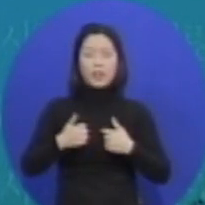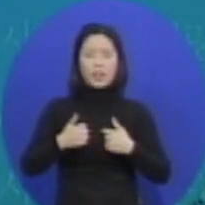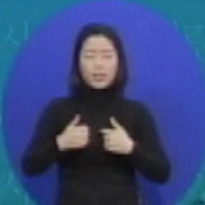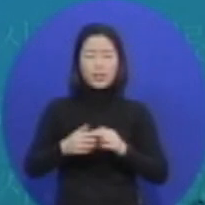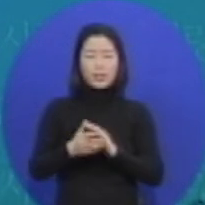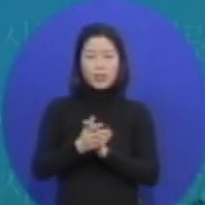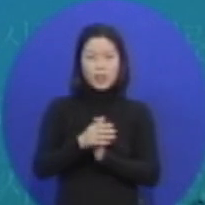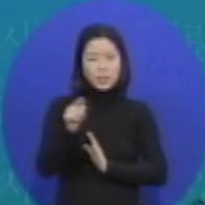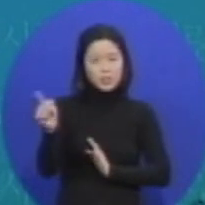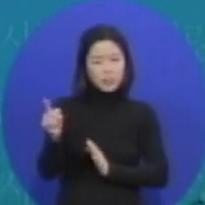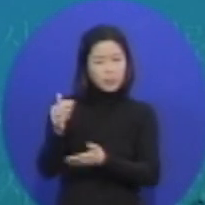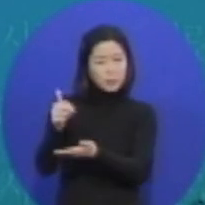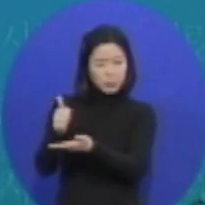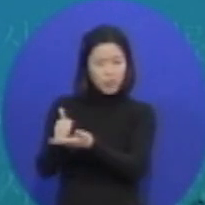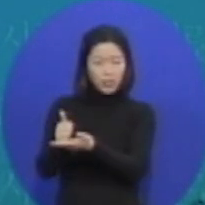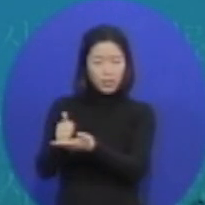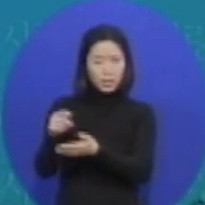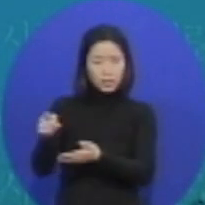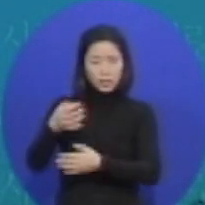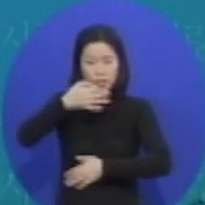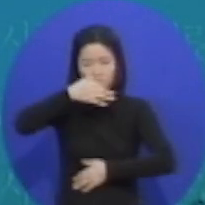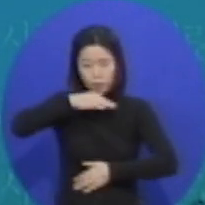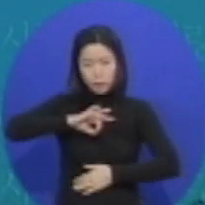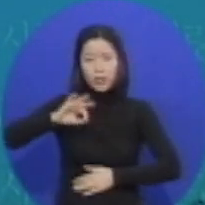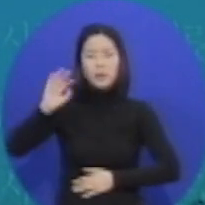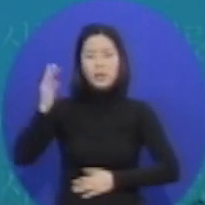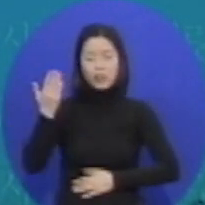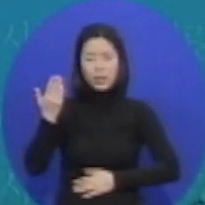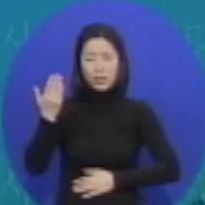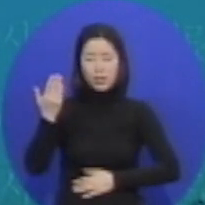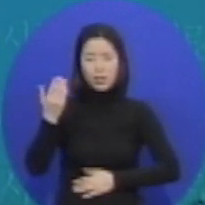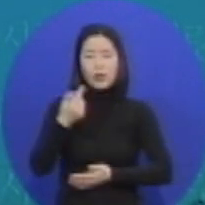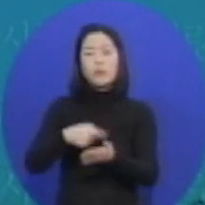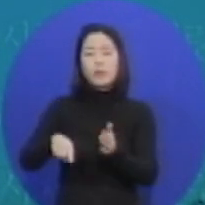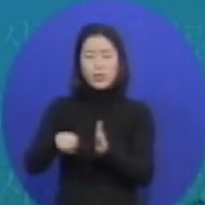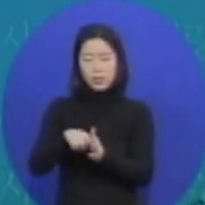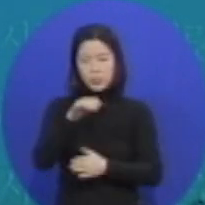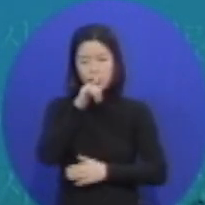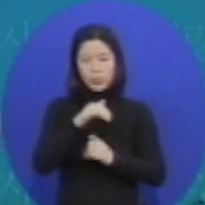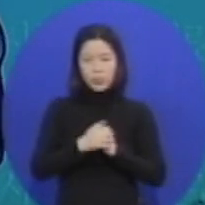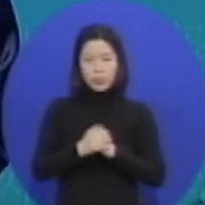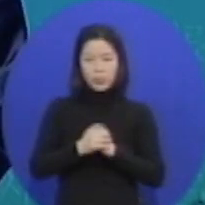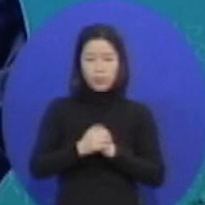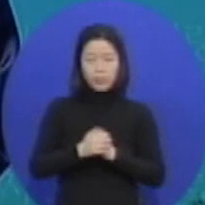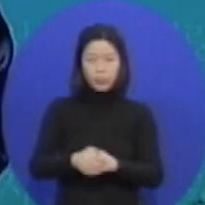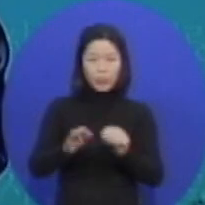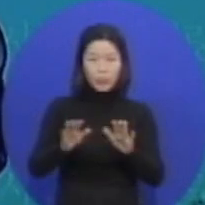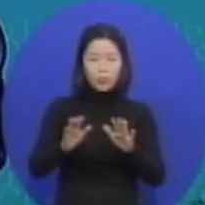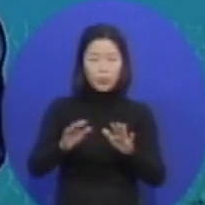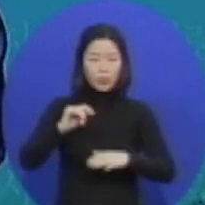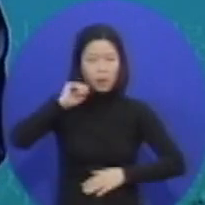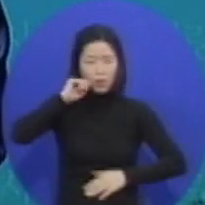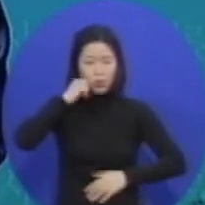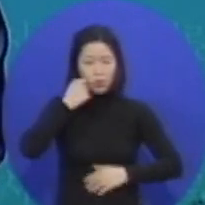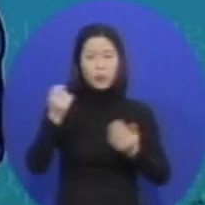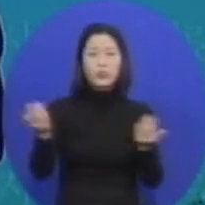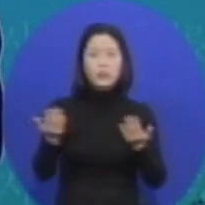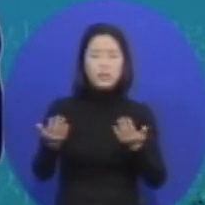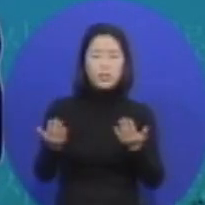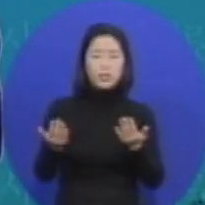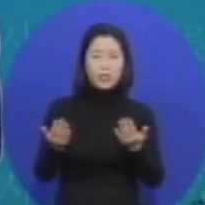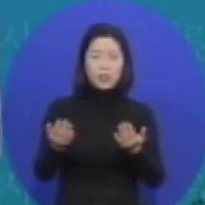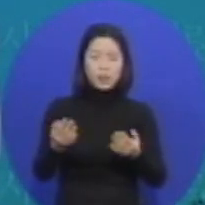그분들에게 그것이 유이가 및 외도로 감염 일이지요 올해 어려운 입